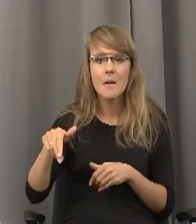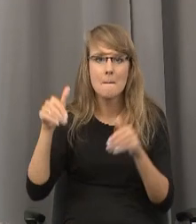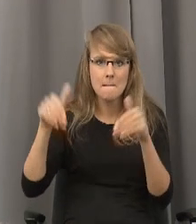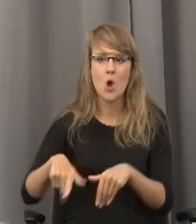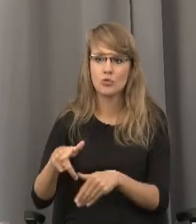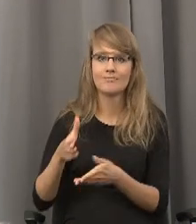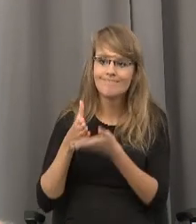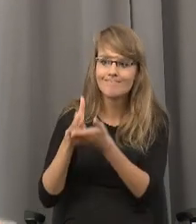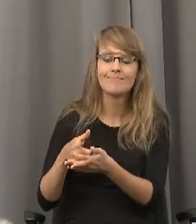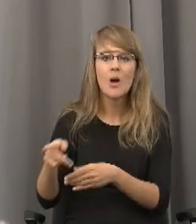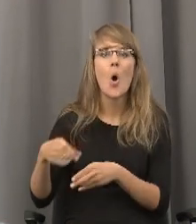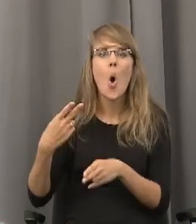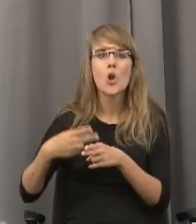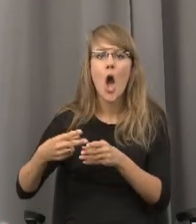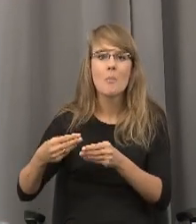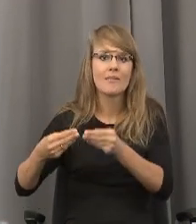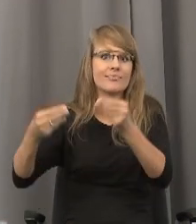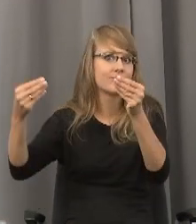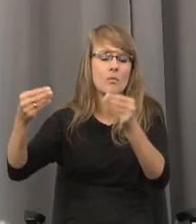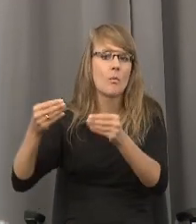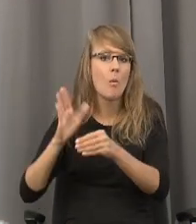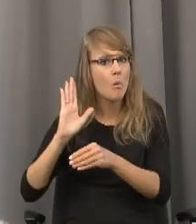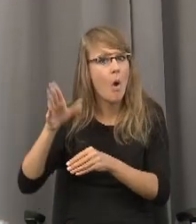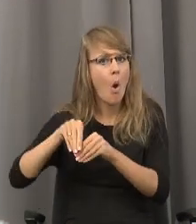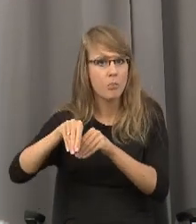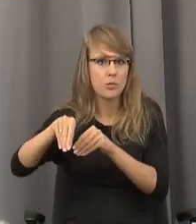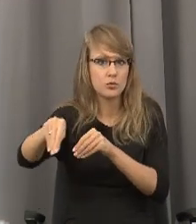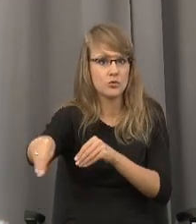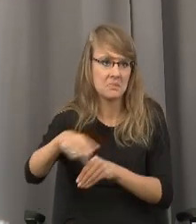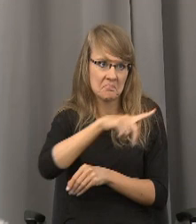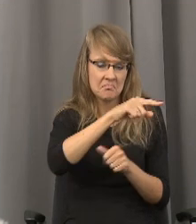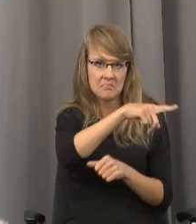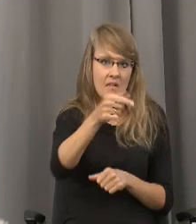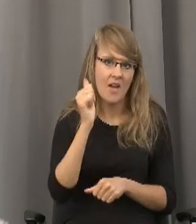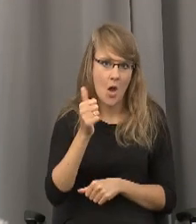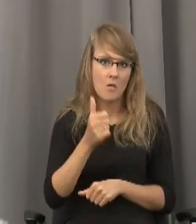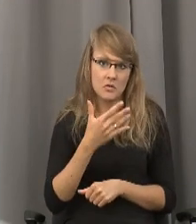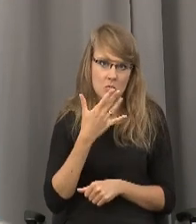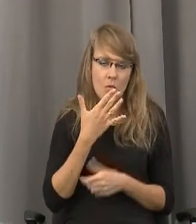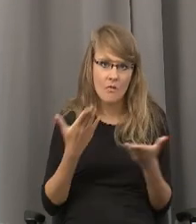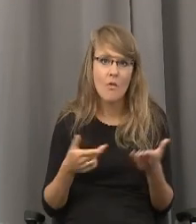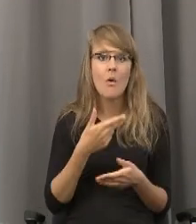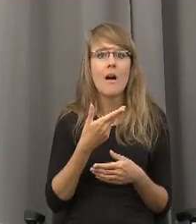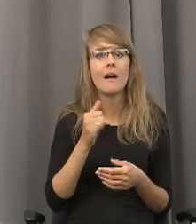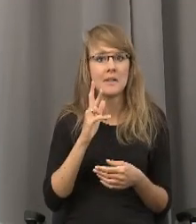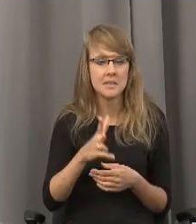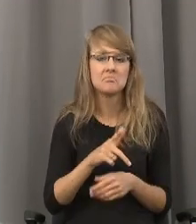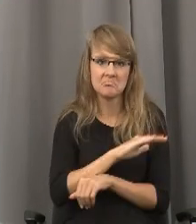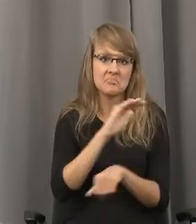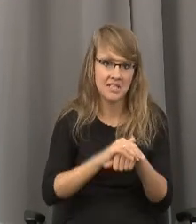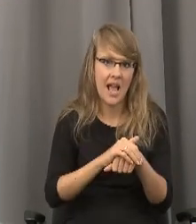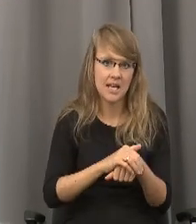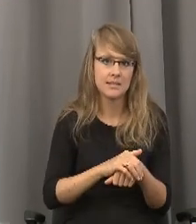i podnoszących jakość życia. Tak twierdzą najwybitniejsi specjaliści i Najwyższa Izba Kontroli absolutnie się z tymi opiniami